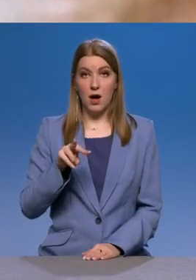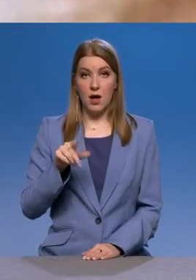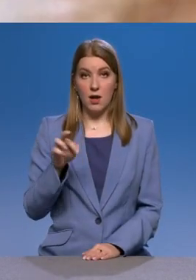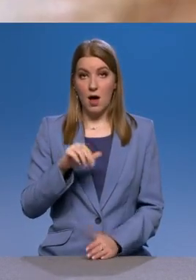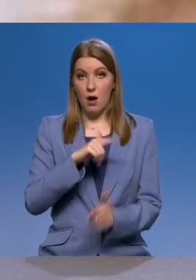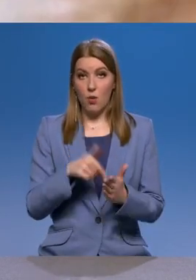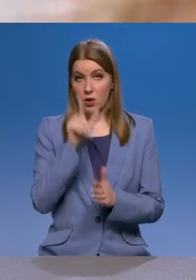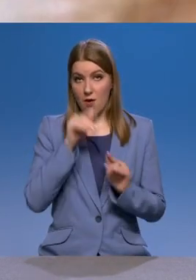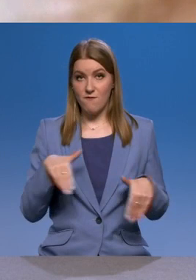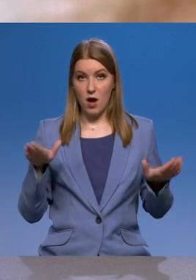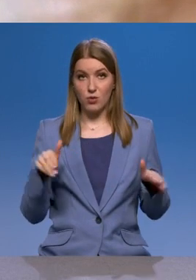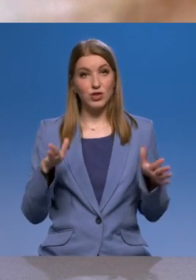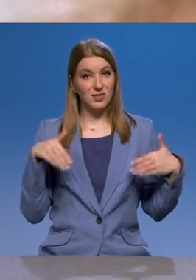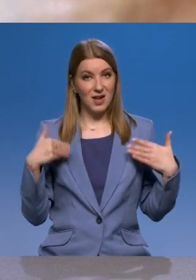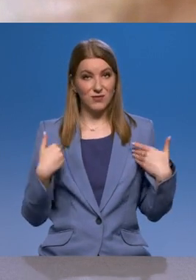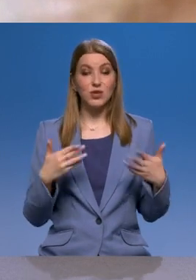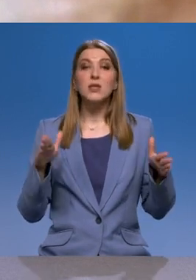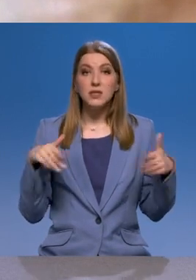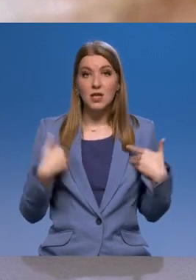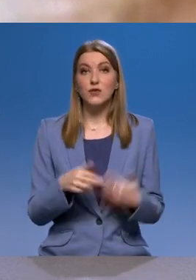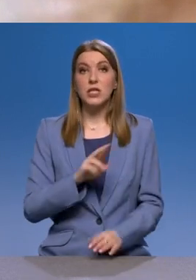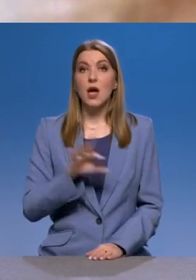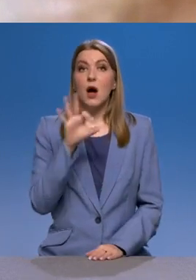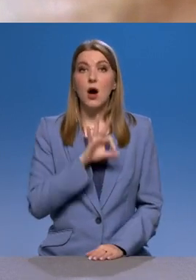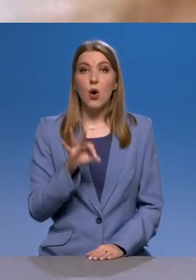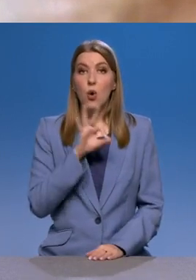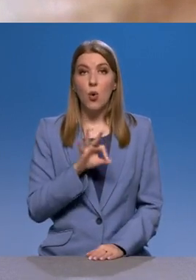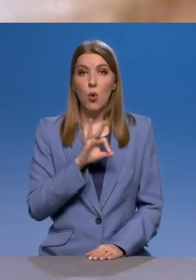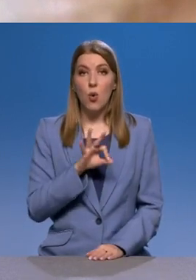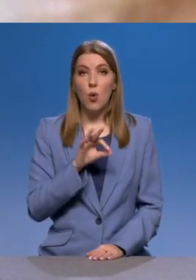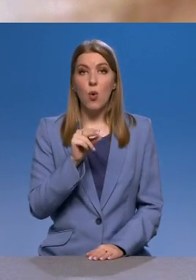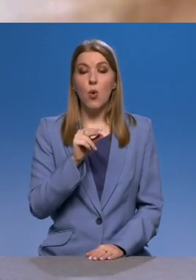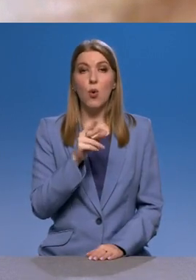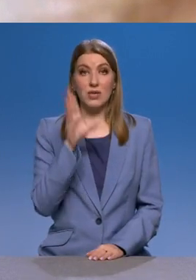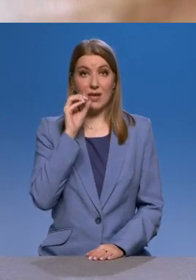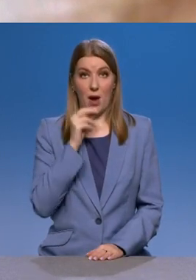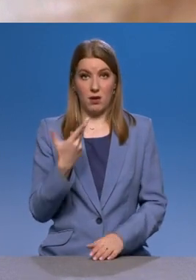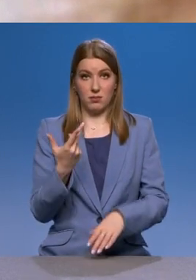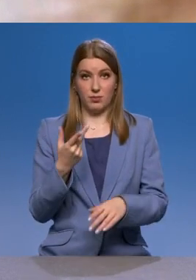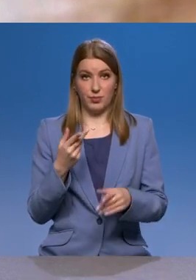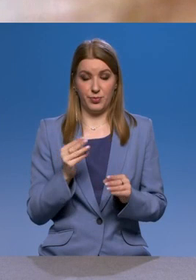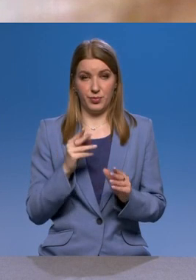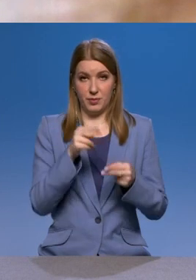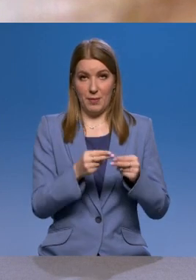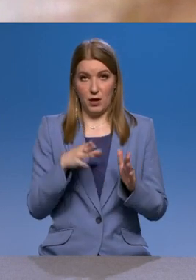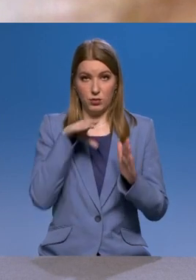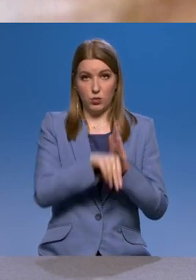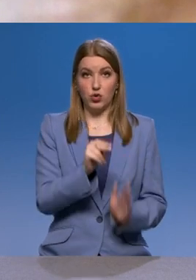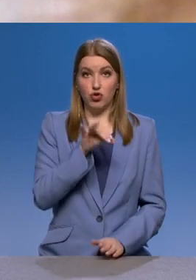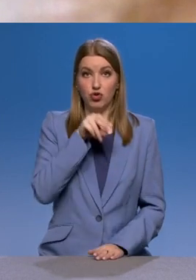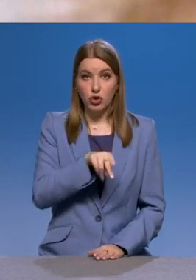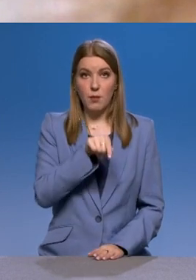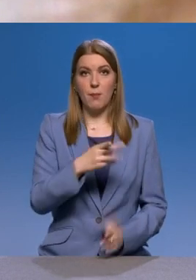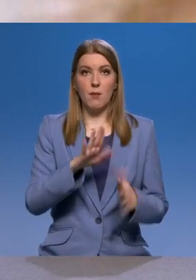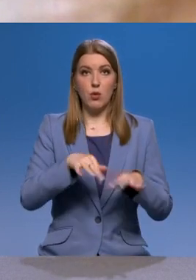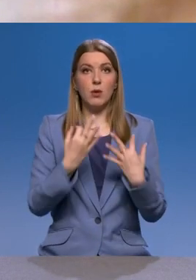Наталья. Здравствуйте. Я по поводу чипирования. Собак чипируют и выпускают. Они сбиваются в стаи, потому что